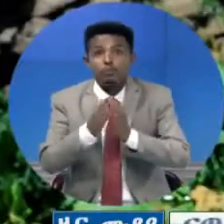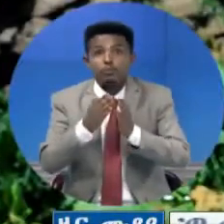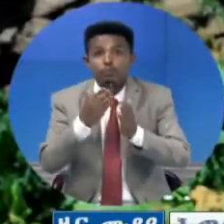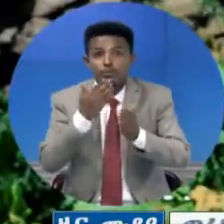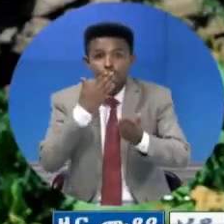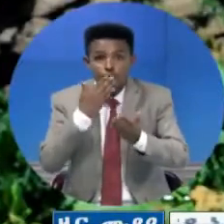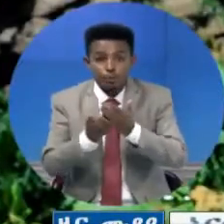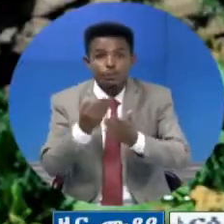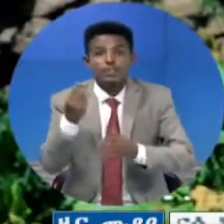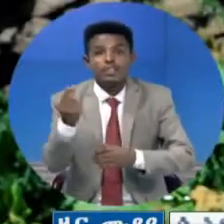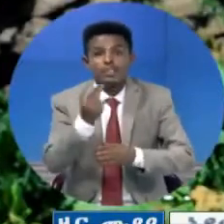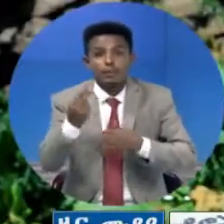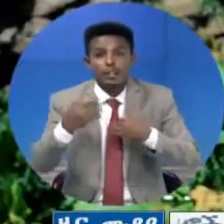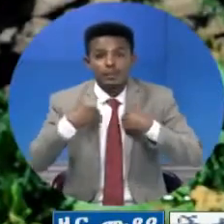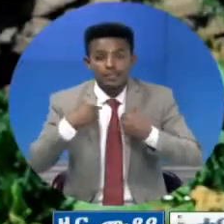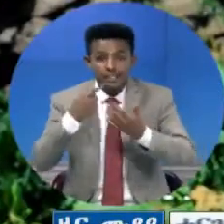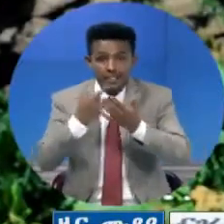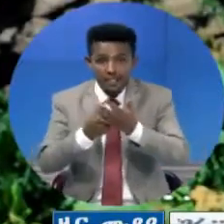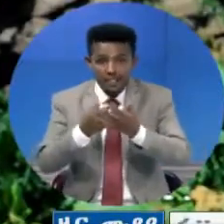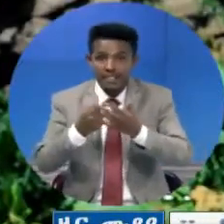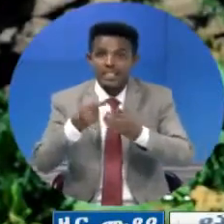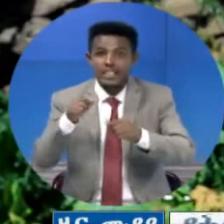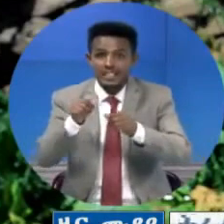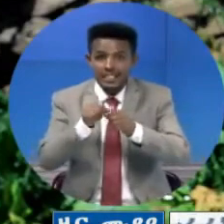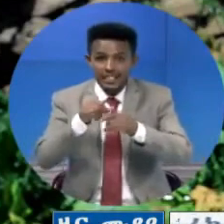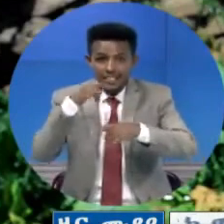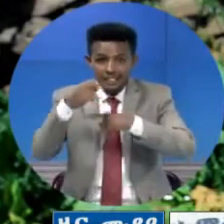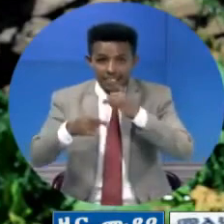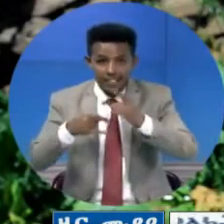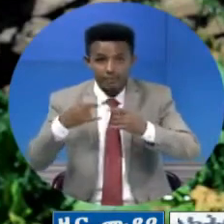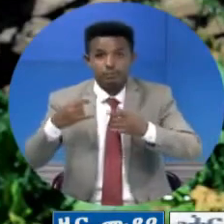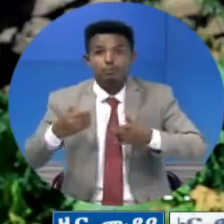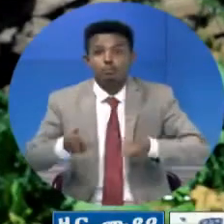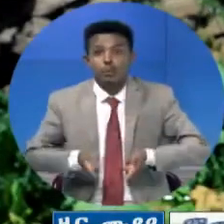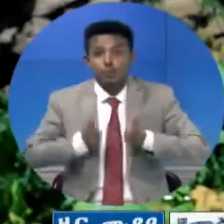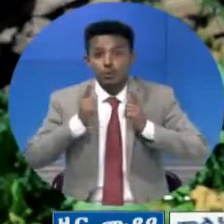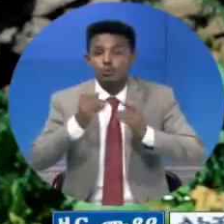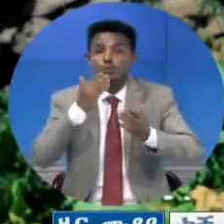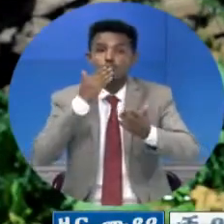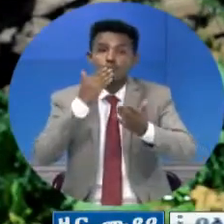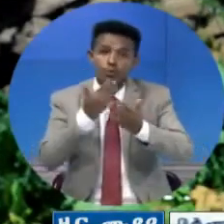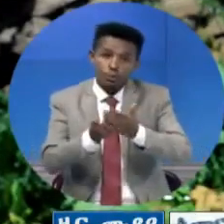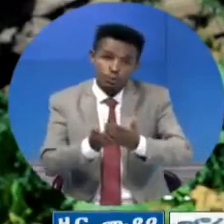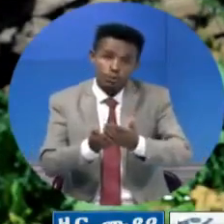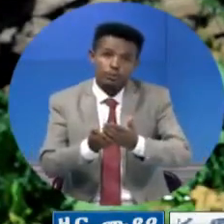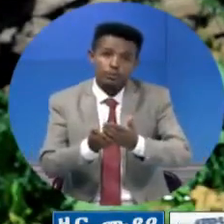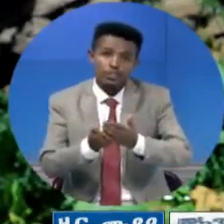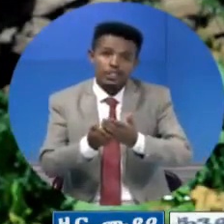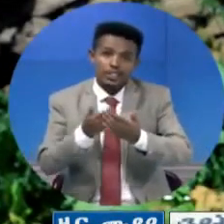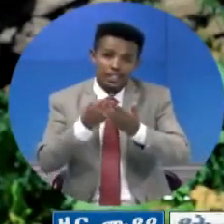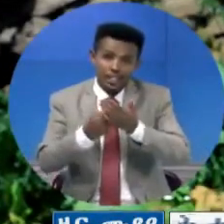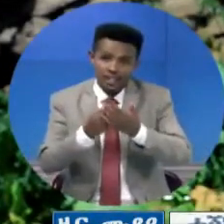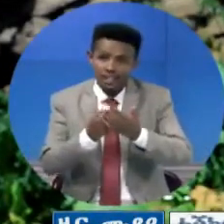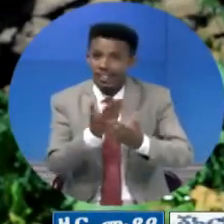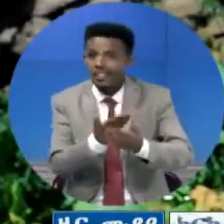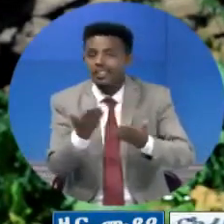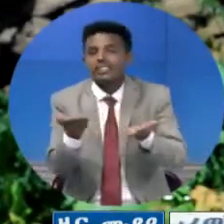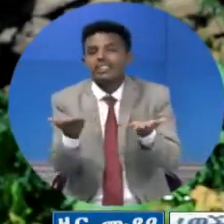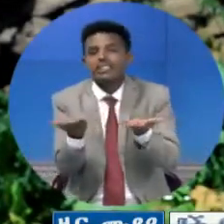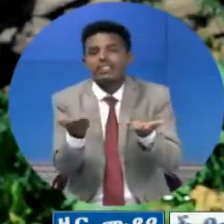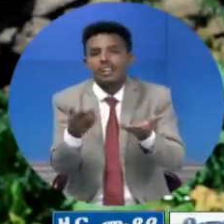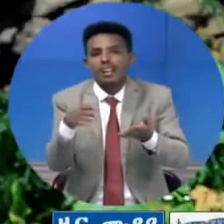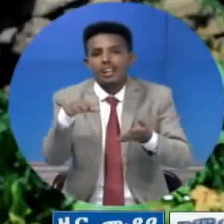ያለኝ። ይሄ የድንች ዘር ሲመጣ በጣም ነው ደስ ያለኝ። አንድ ጓደኛ ዘርቶ ታገኘሁት። ይሄ ነገር ወየት ነው